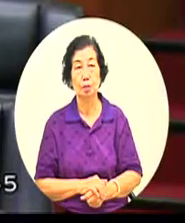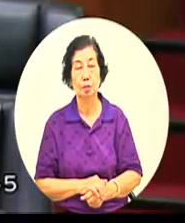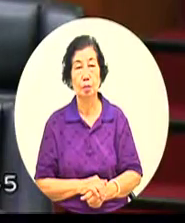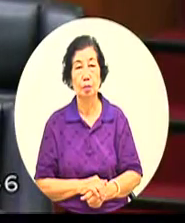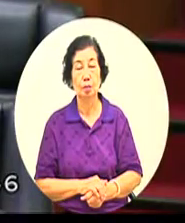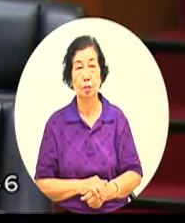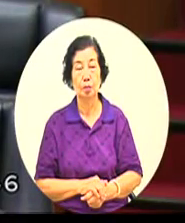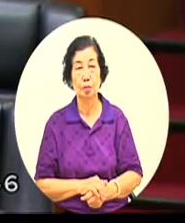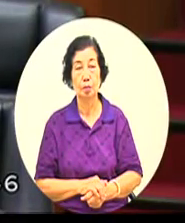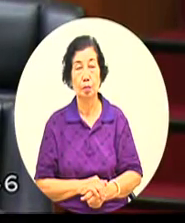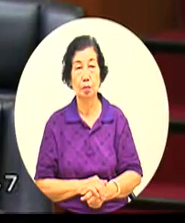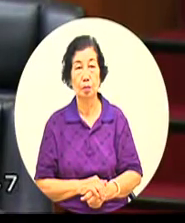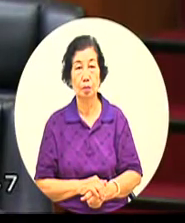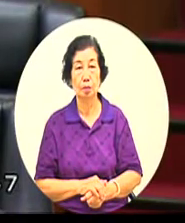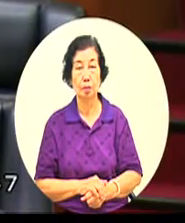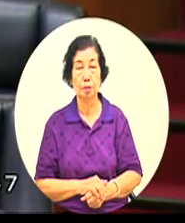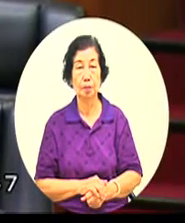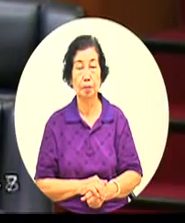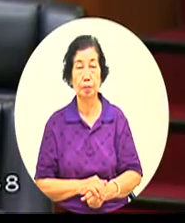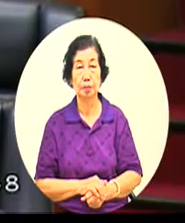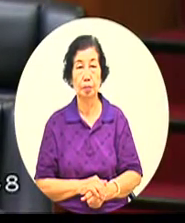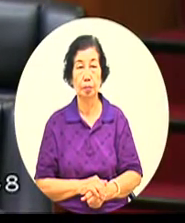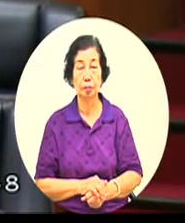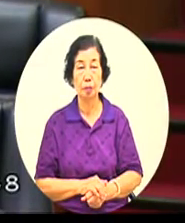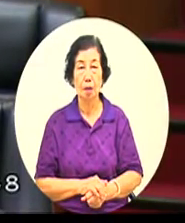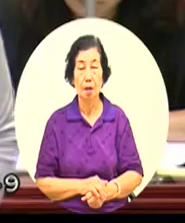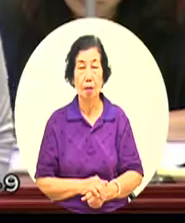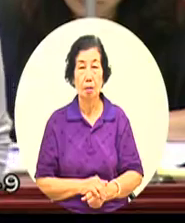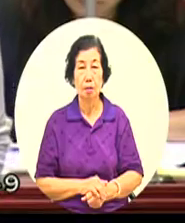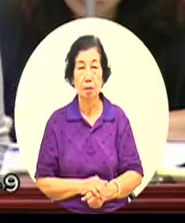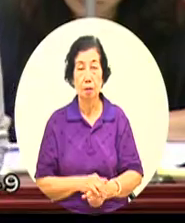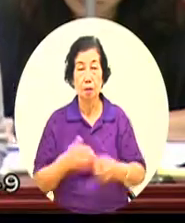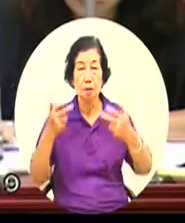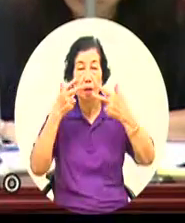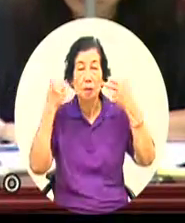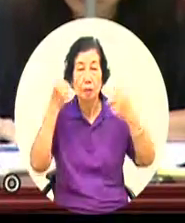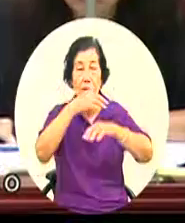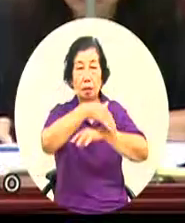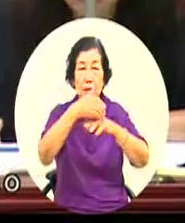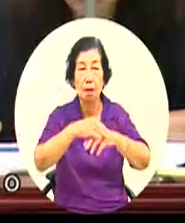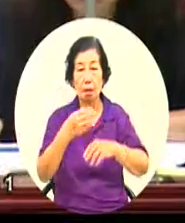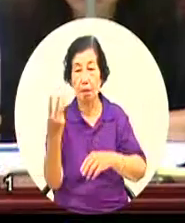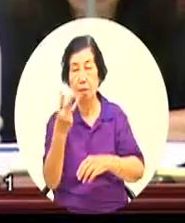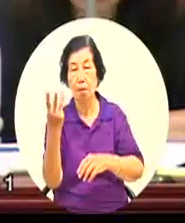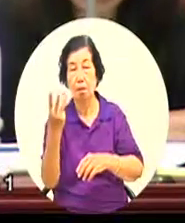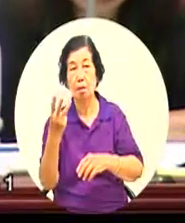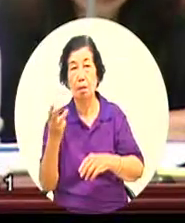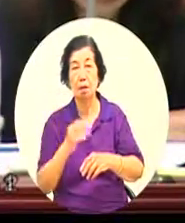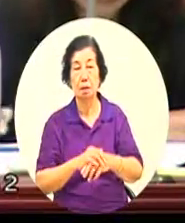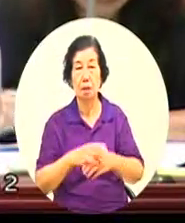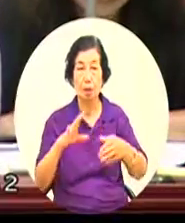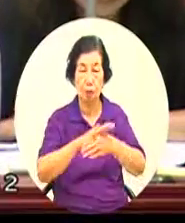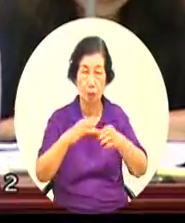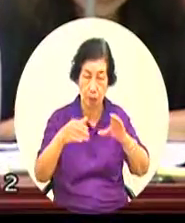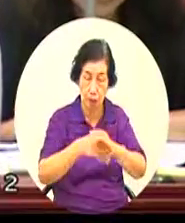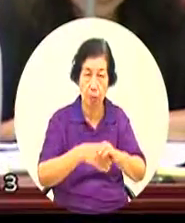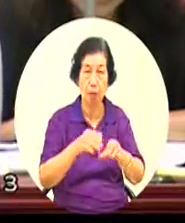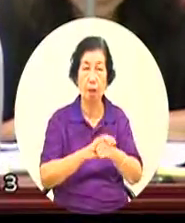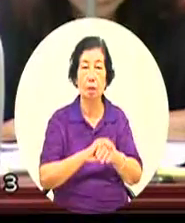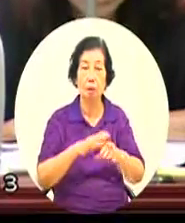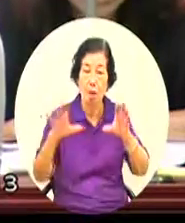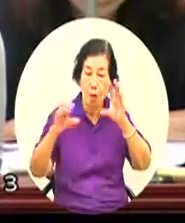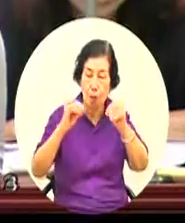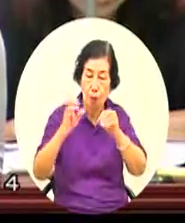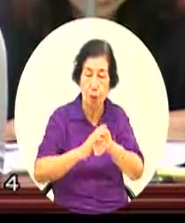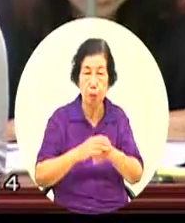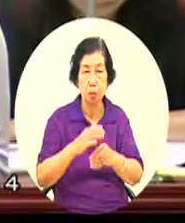谢谢主席，谢谢议员。三个原乡的部分，我们在目前这三个原乡文化资产的部分是比较少，被